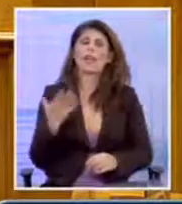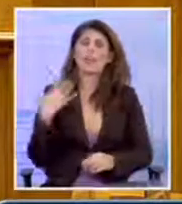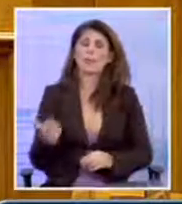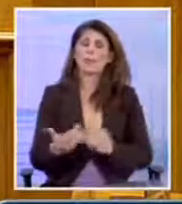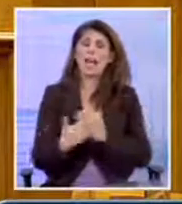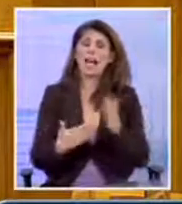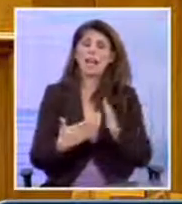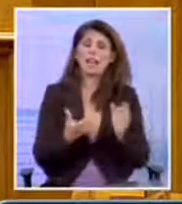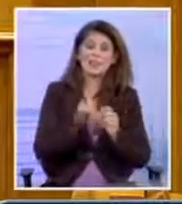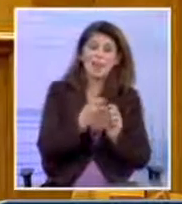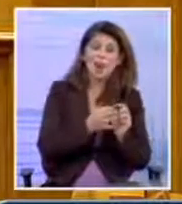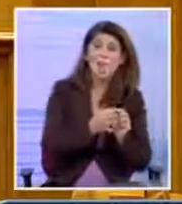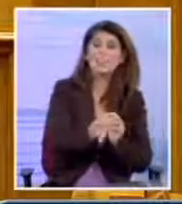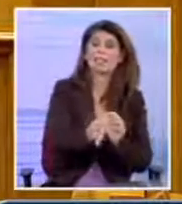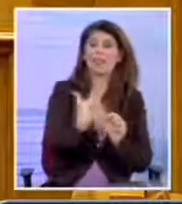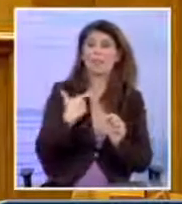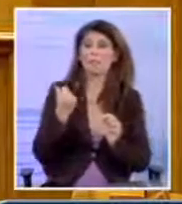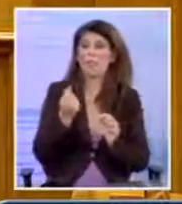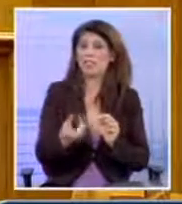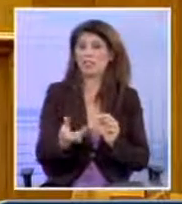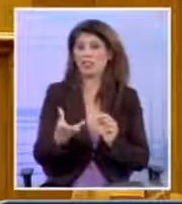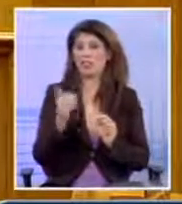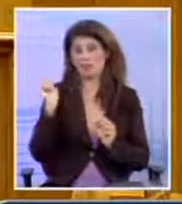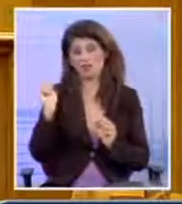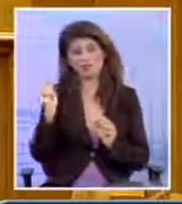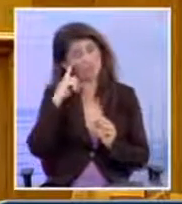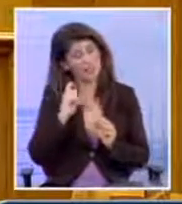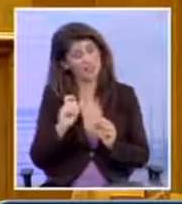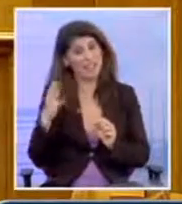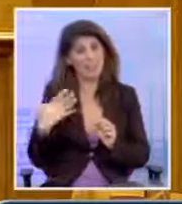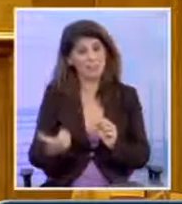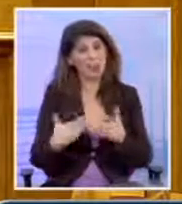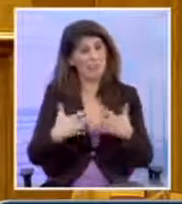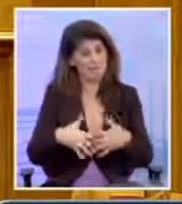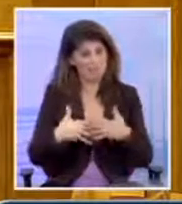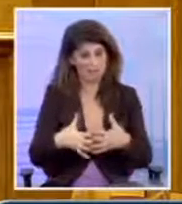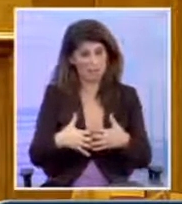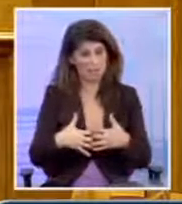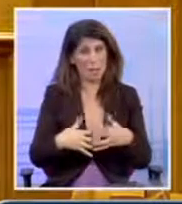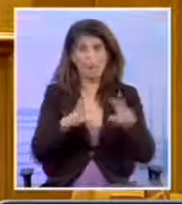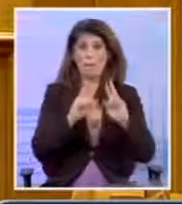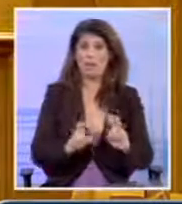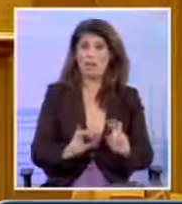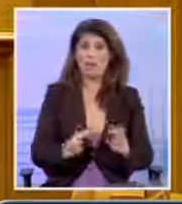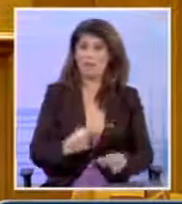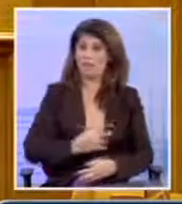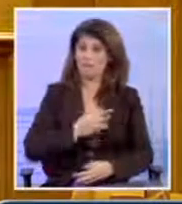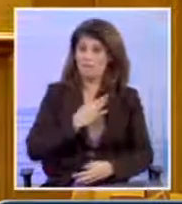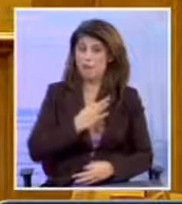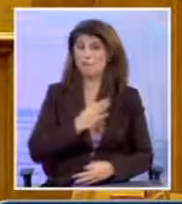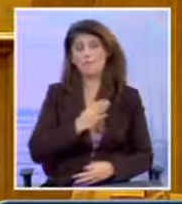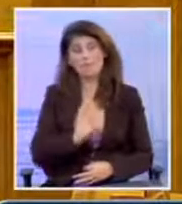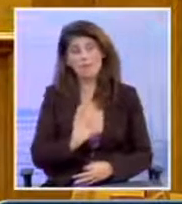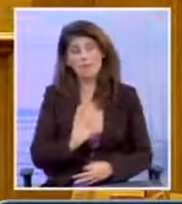τα οποία μετρούσαν την πολιτική μας, το ήξερα, συνεχίστε. Ότι υπήρχαν και μηχανισμοί που ελέγχουν συνεχίστε. Την ευπρέπειά μας,